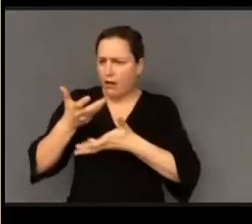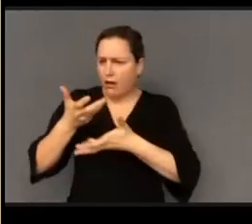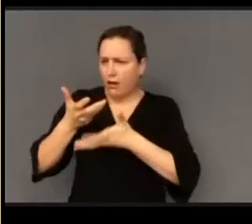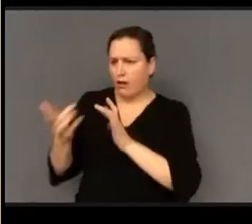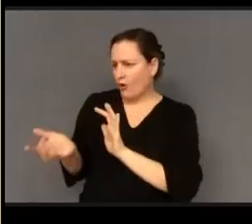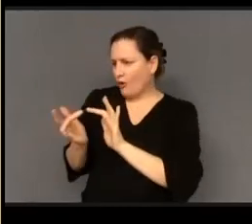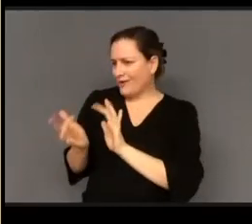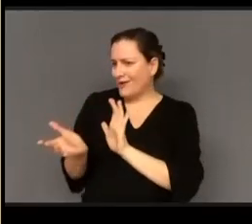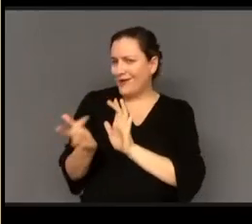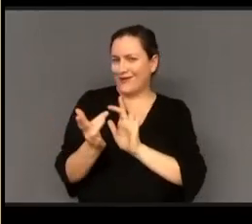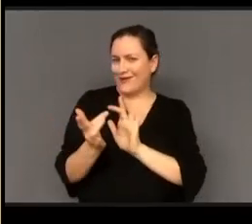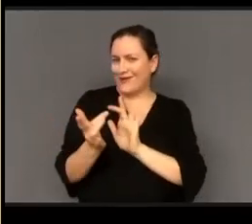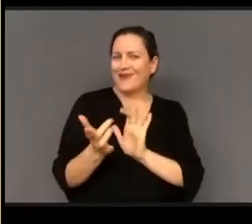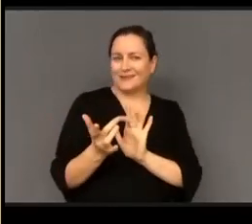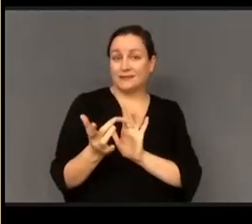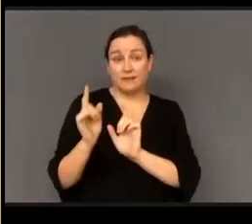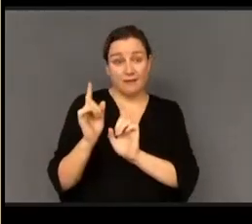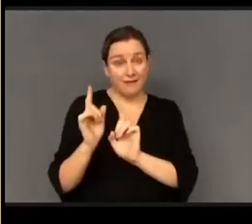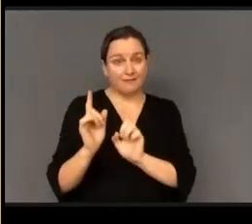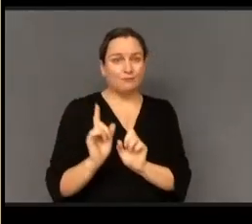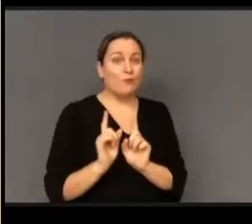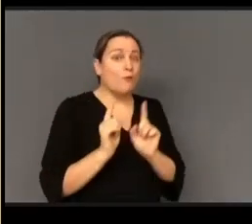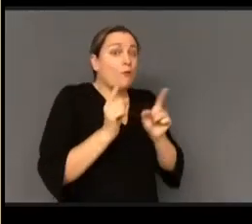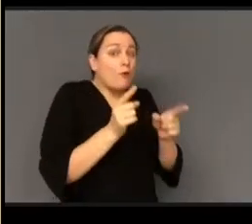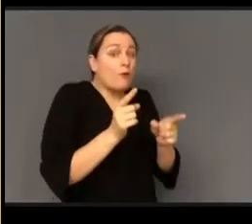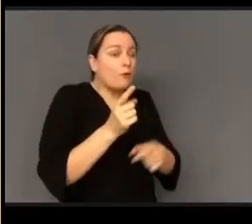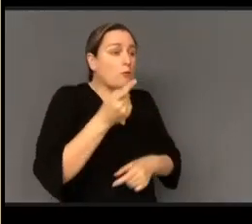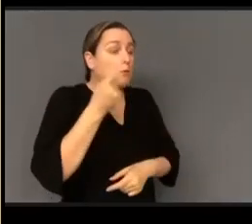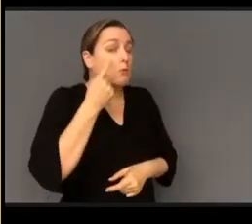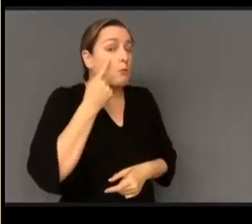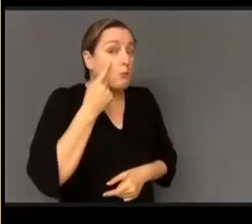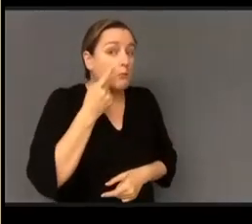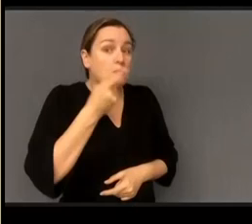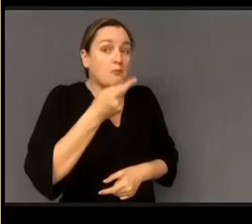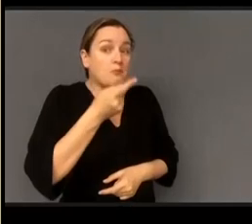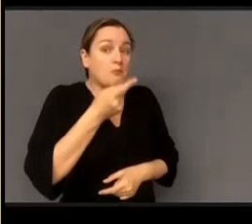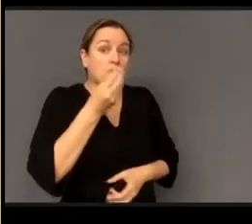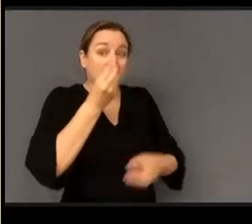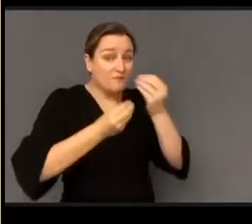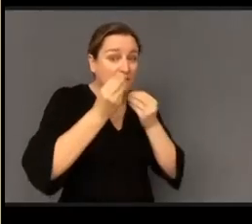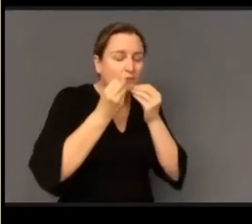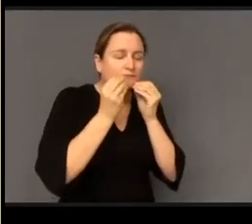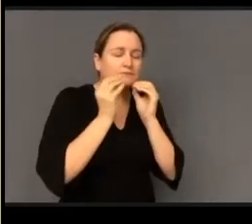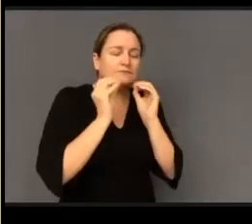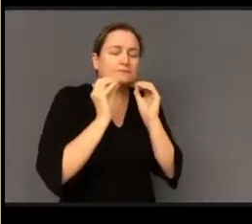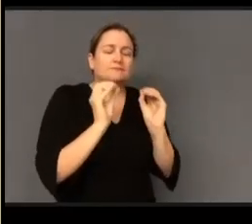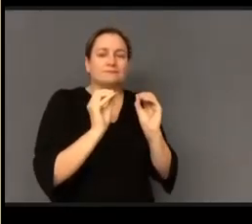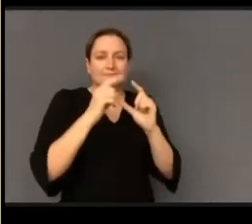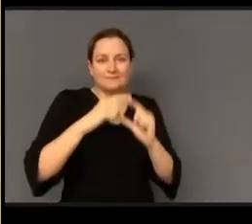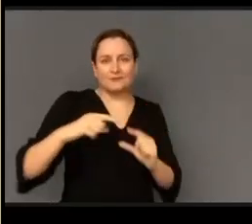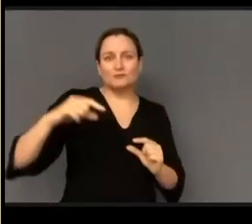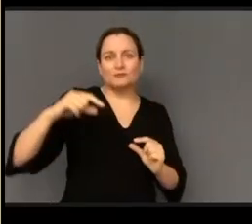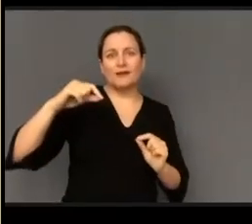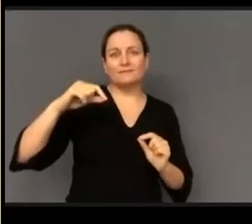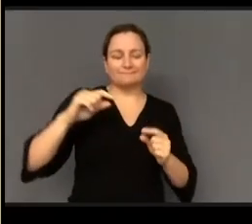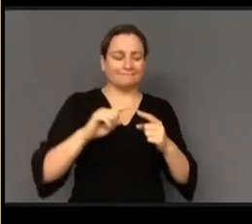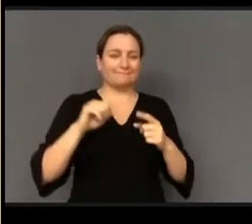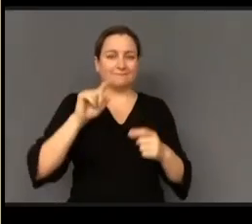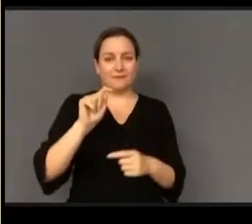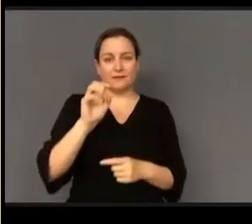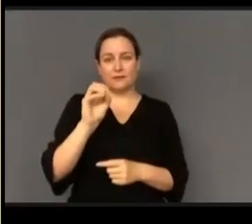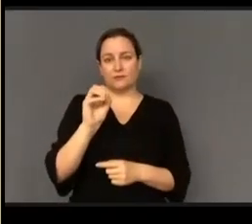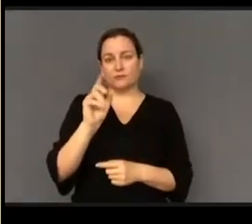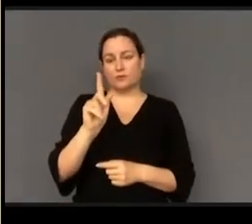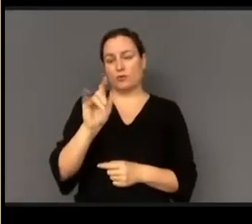autres participants, vous pourrez également apprécier la culture, la gastronomie et l'hospitalité de Kyoto et du